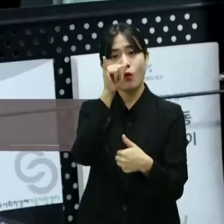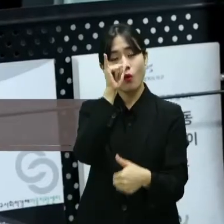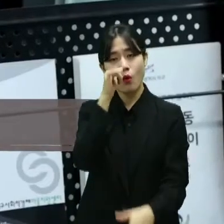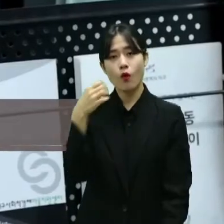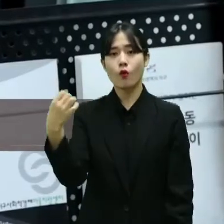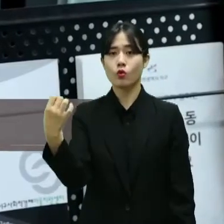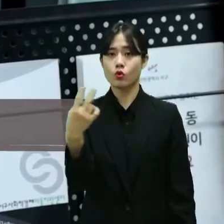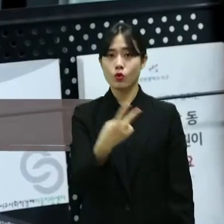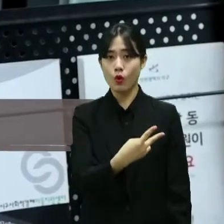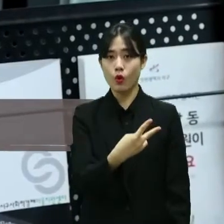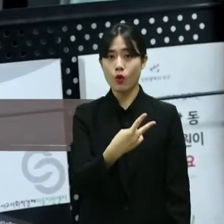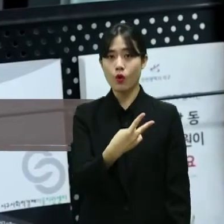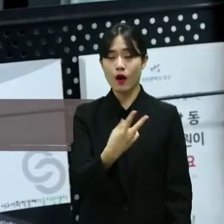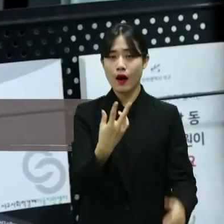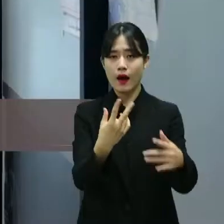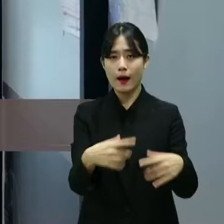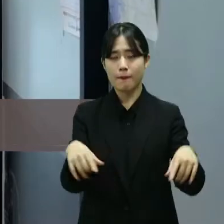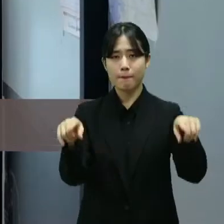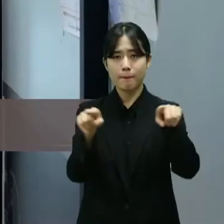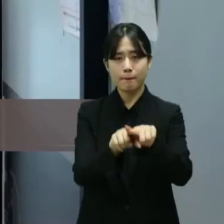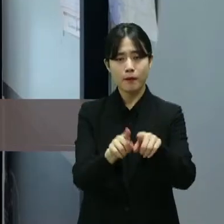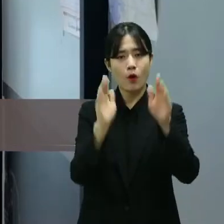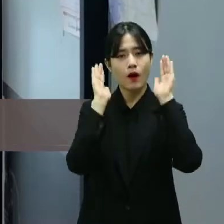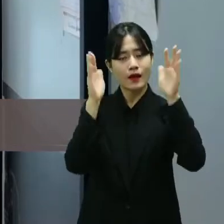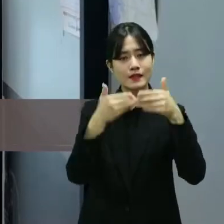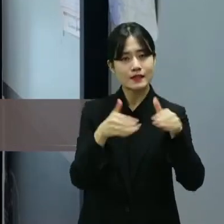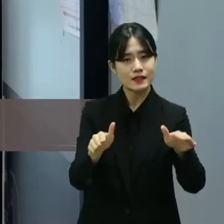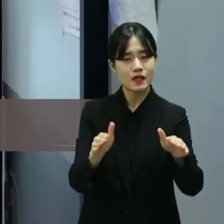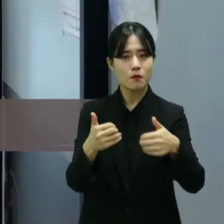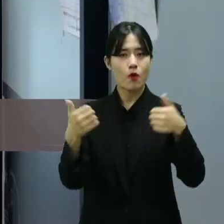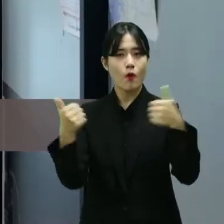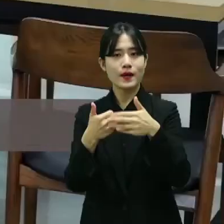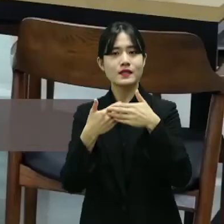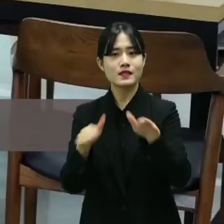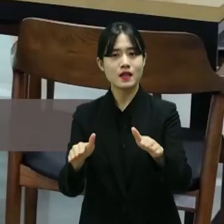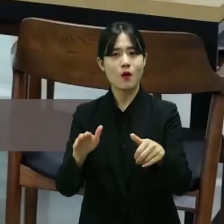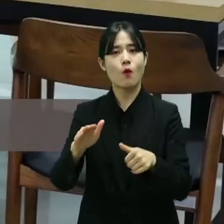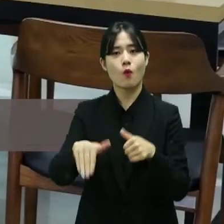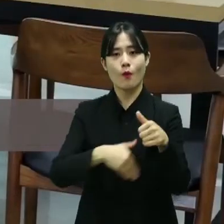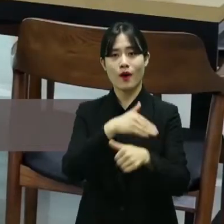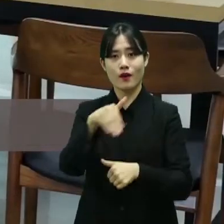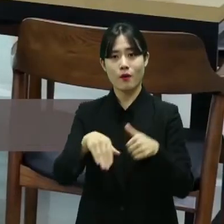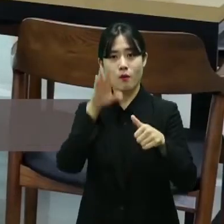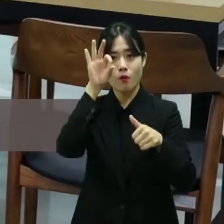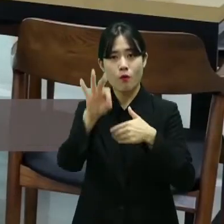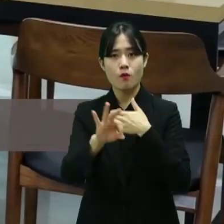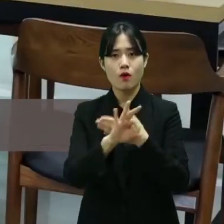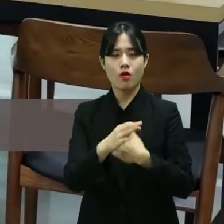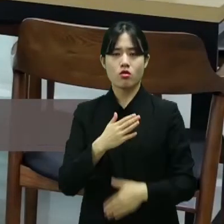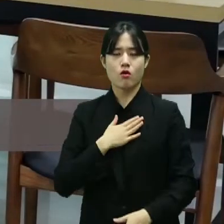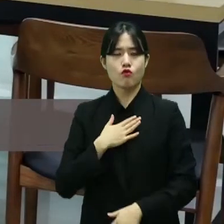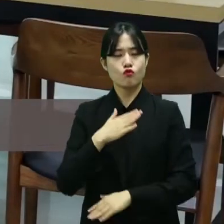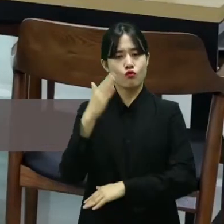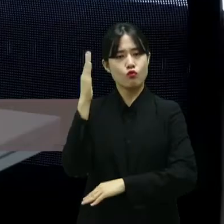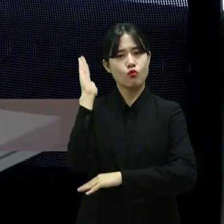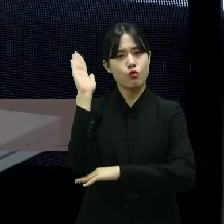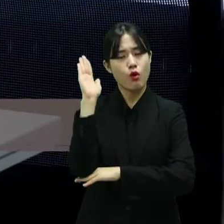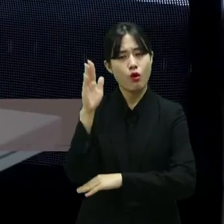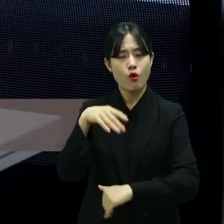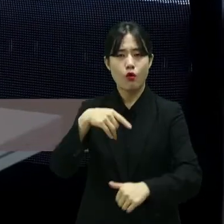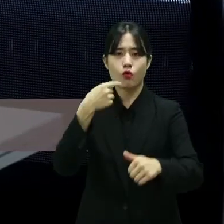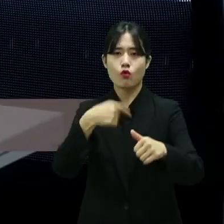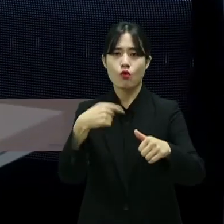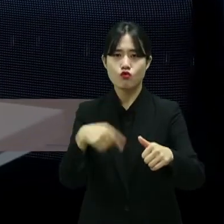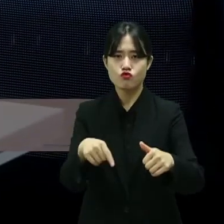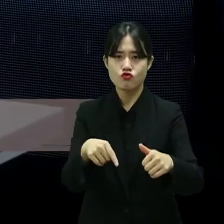대해주셨고 그리고 그곳에서 가지고 있는 그런 강의실이나 회의실 같은 인프라들이 저희가 교육을 하거나